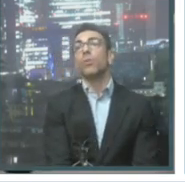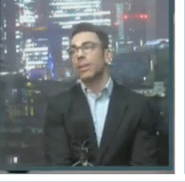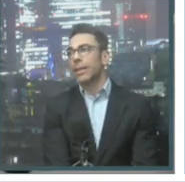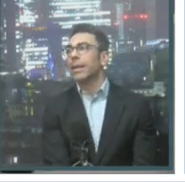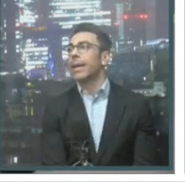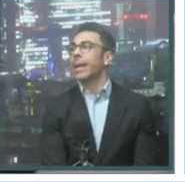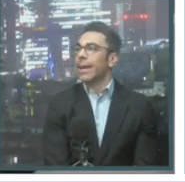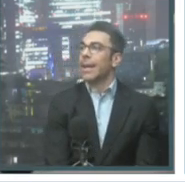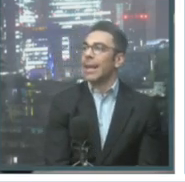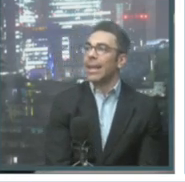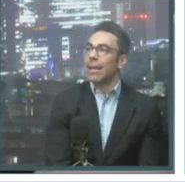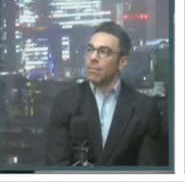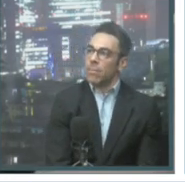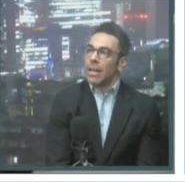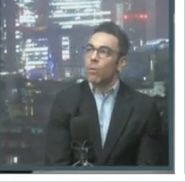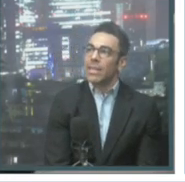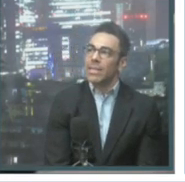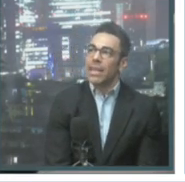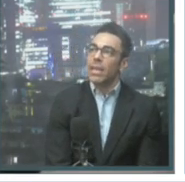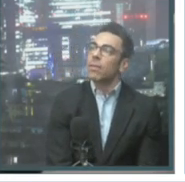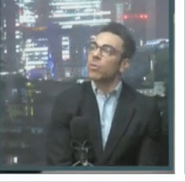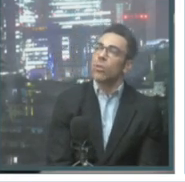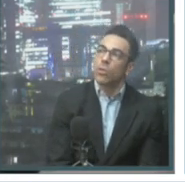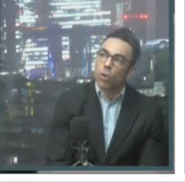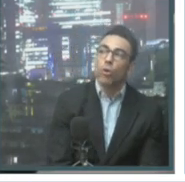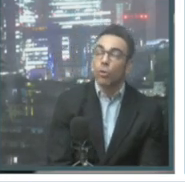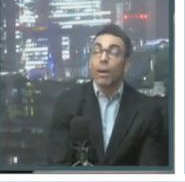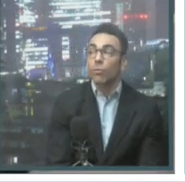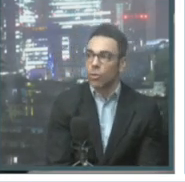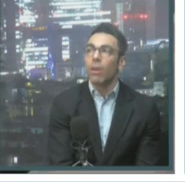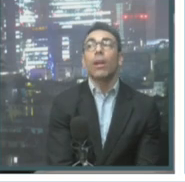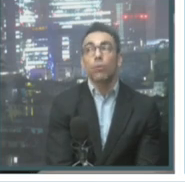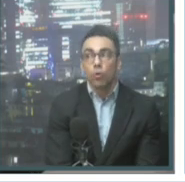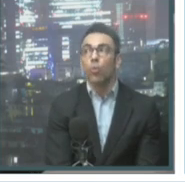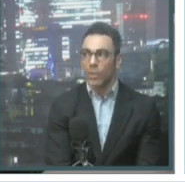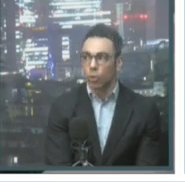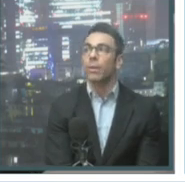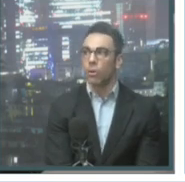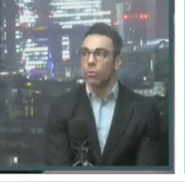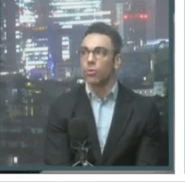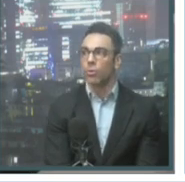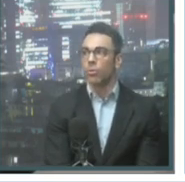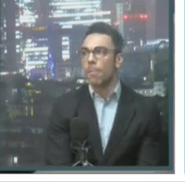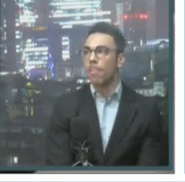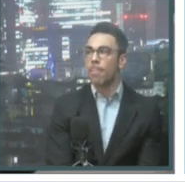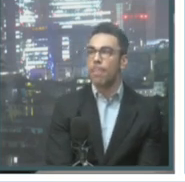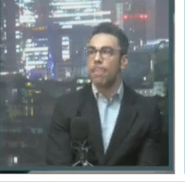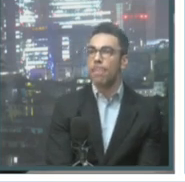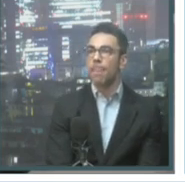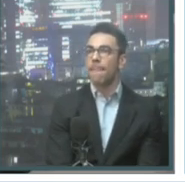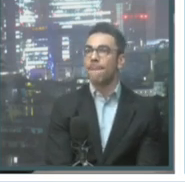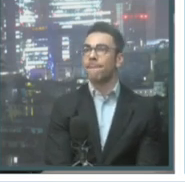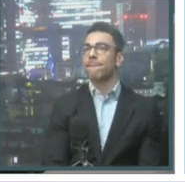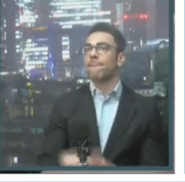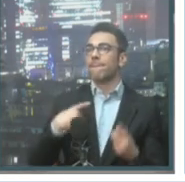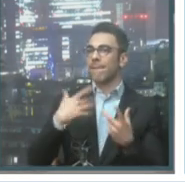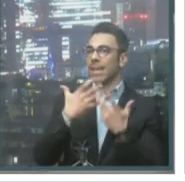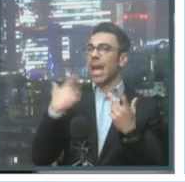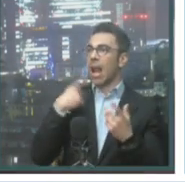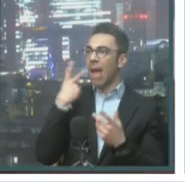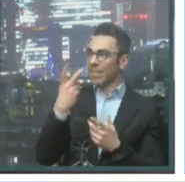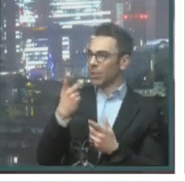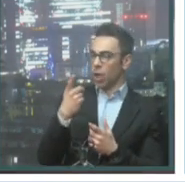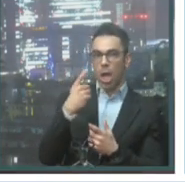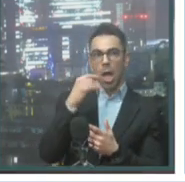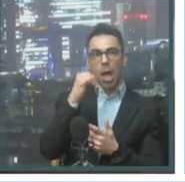persone su morire è sempre la lingua dei segni sto continuando il suo lavorando su questo percorso voglio affrontare gli steccati che